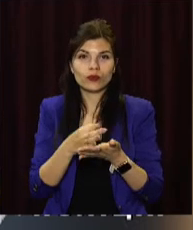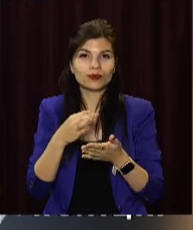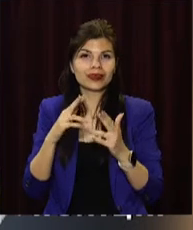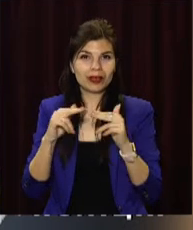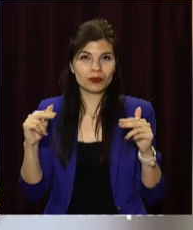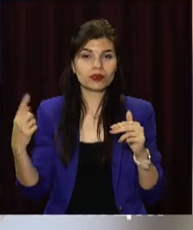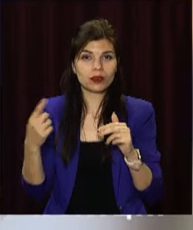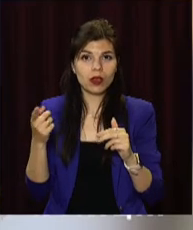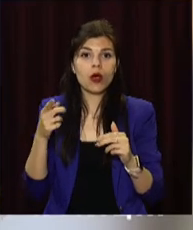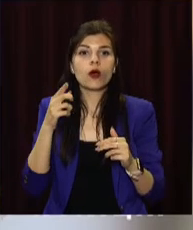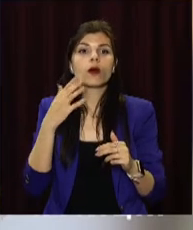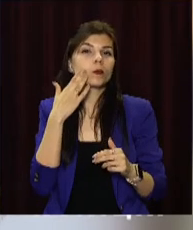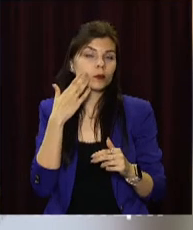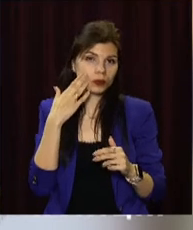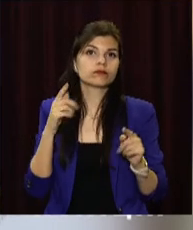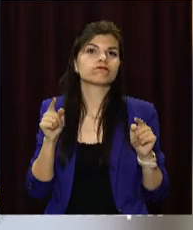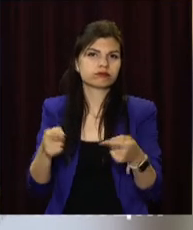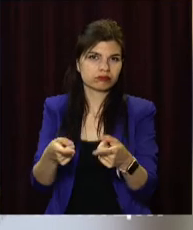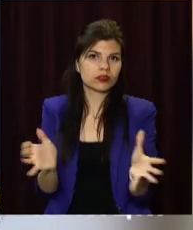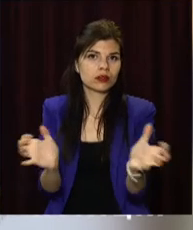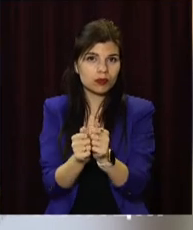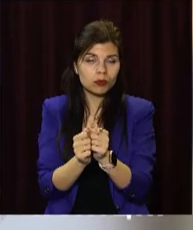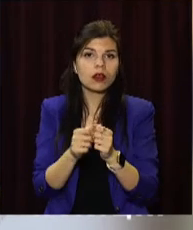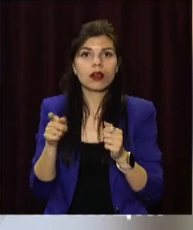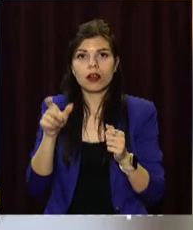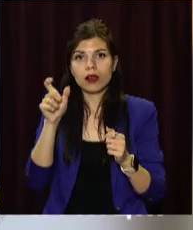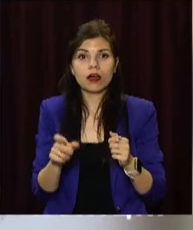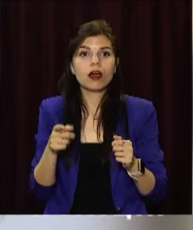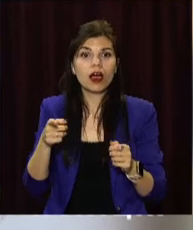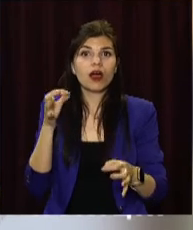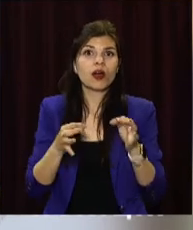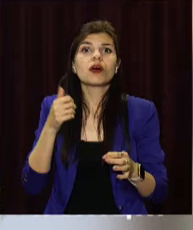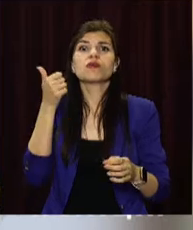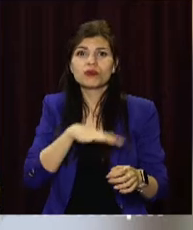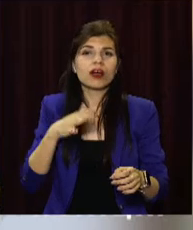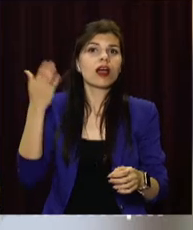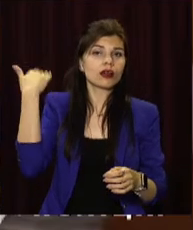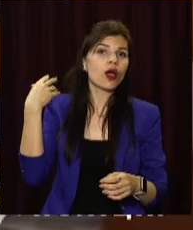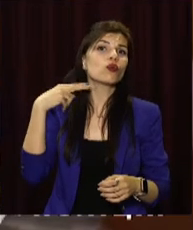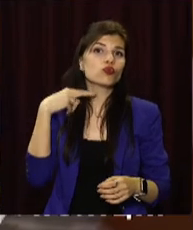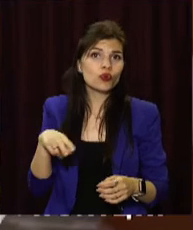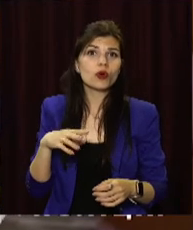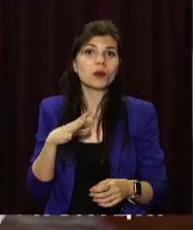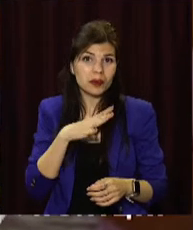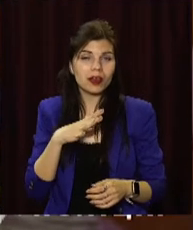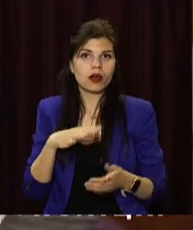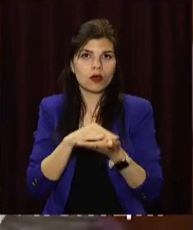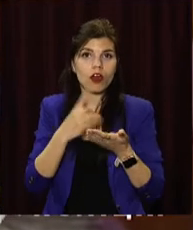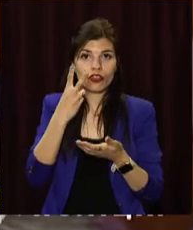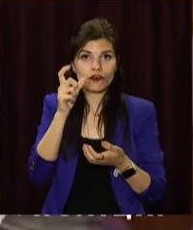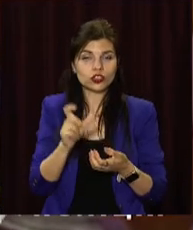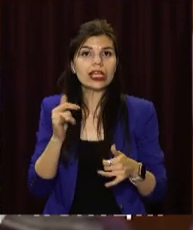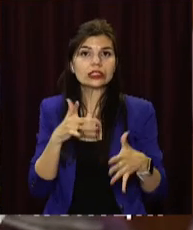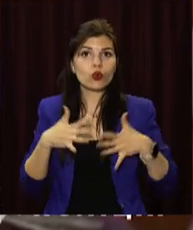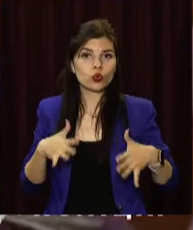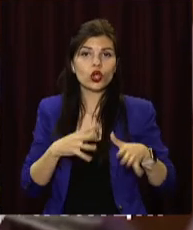поліції по гарячих слідах встановили підозрюваних. Ними виявилися раніше судимі за пограбування та майнові злочини двоє громадян